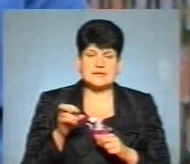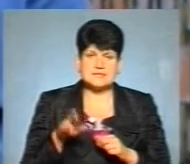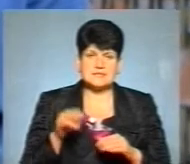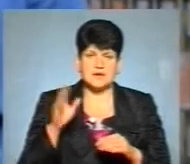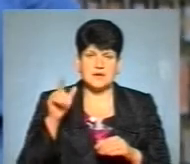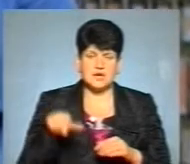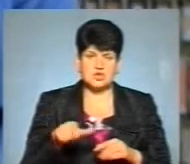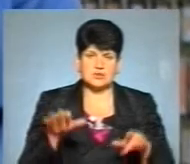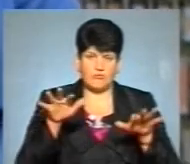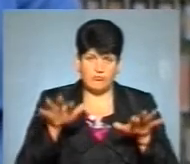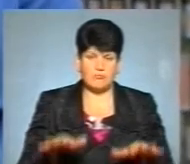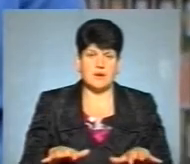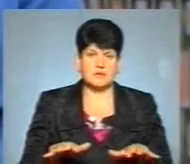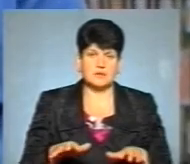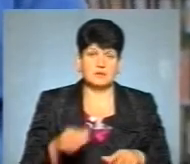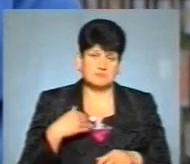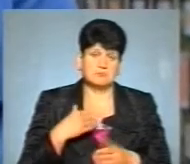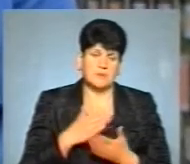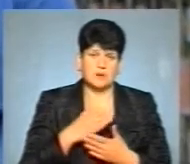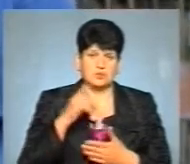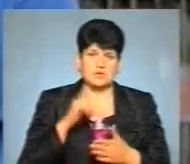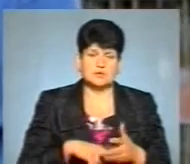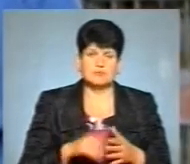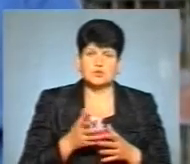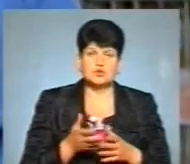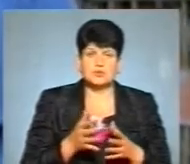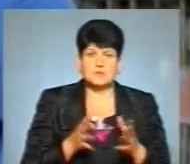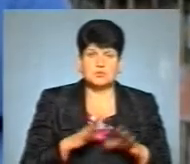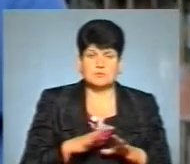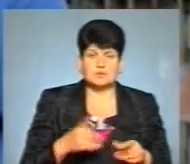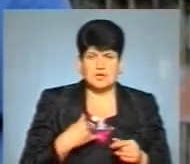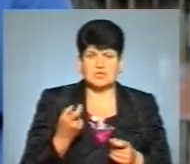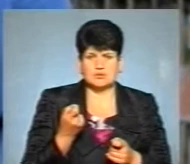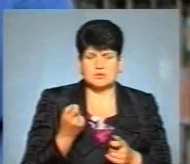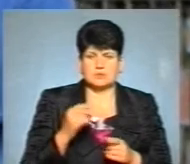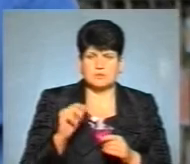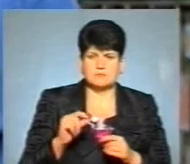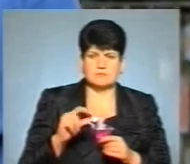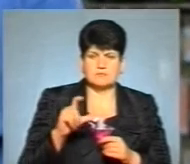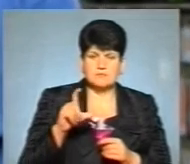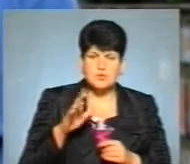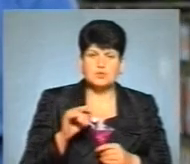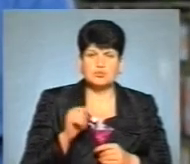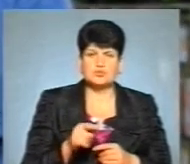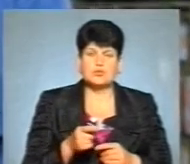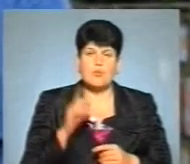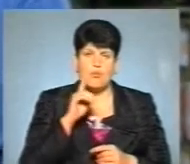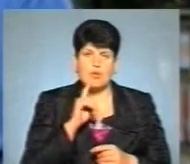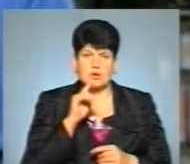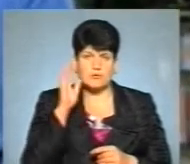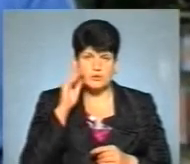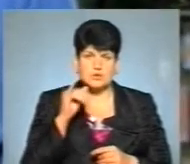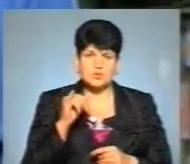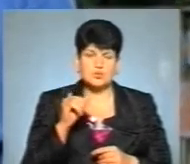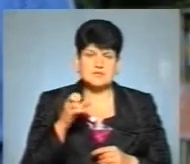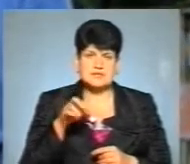дві Бестриці впали. Маємо надію, що не буде більше підходити, але в нас ще буде підтоплення, бо в зв'язку з тим, за яким вода дійде з Уся